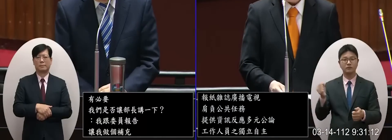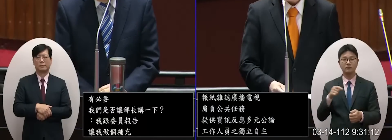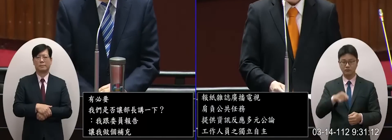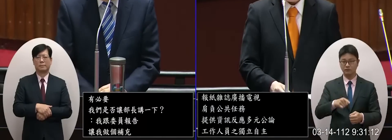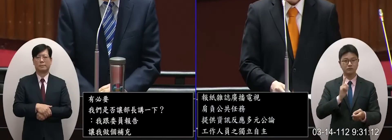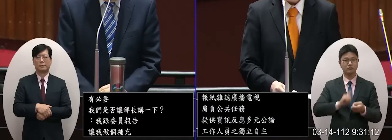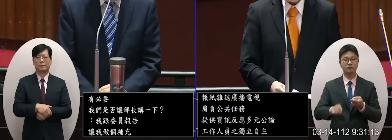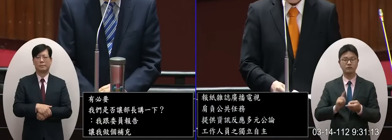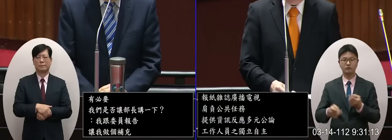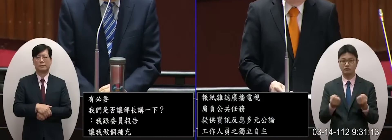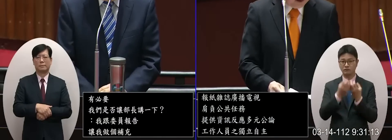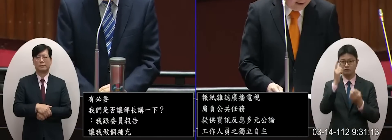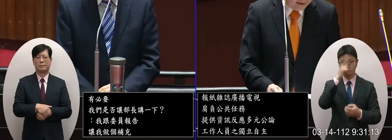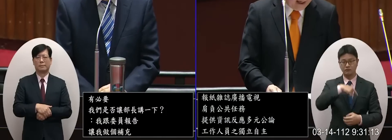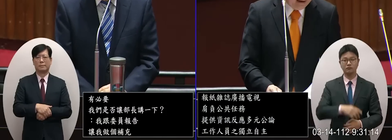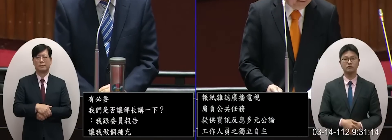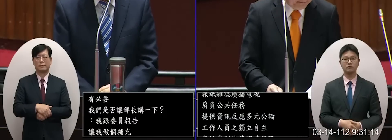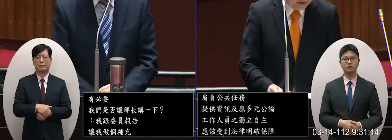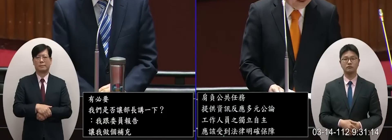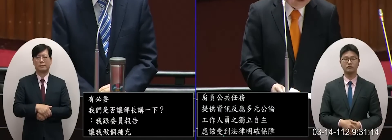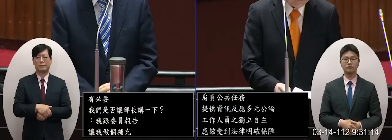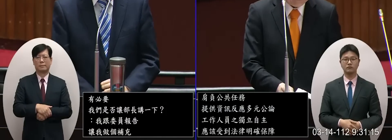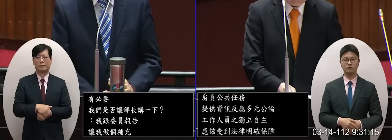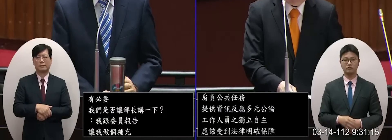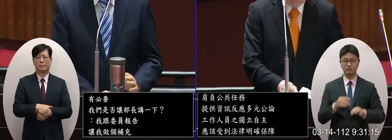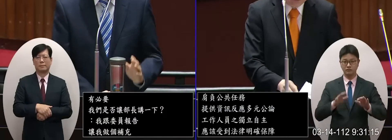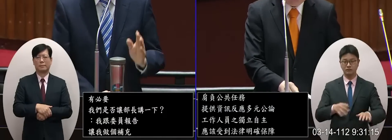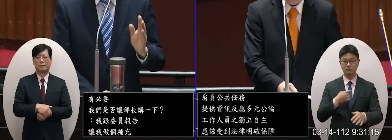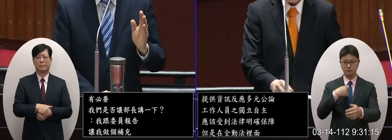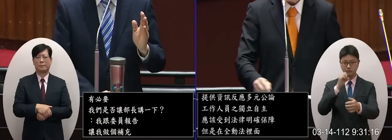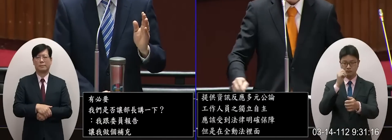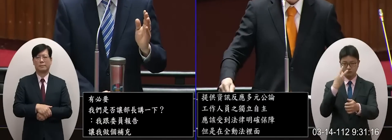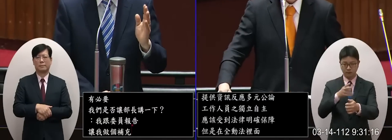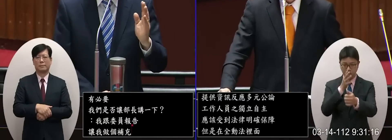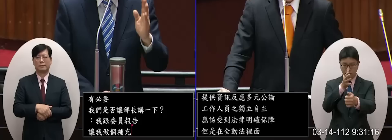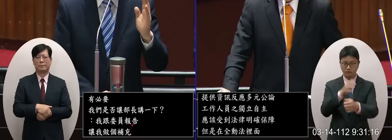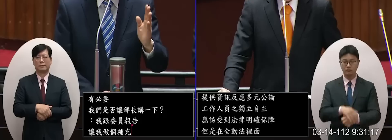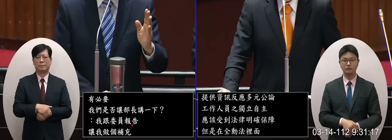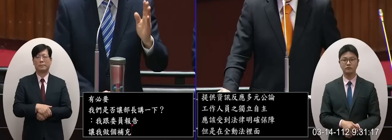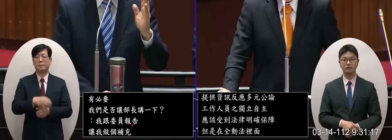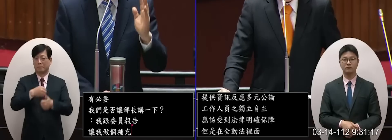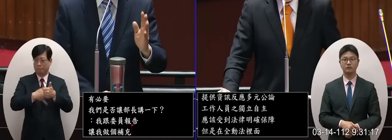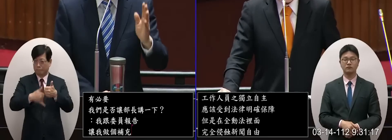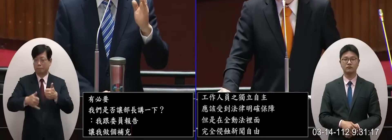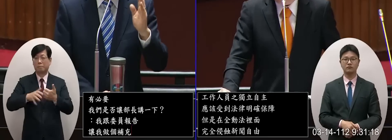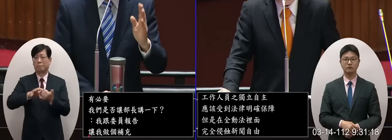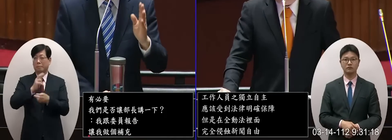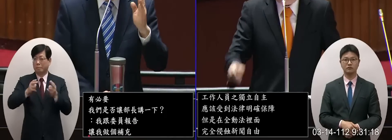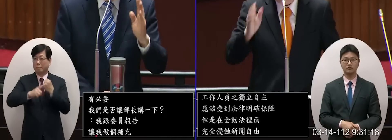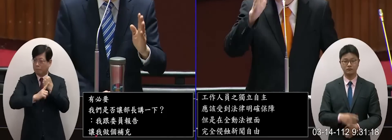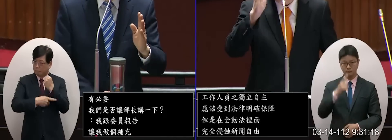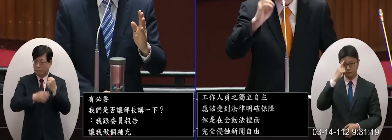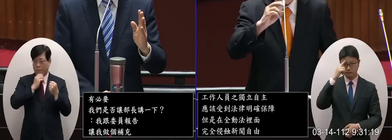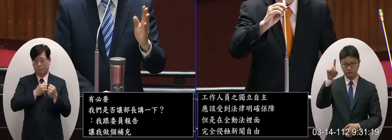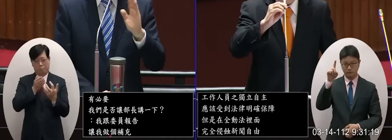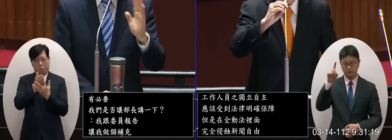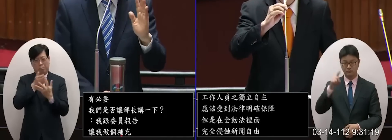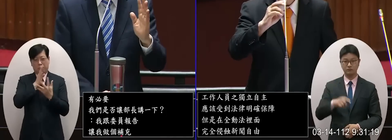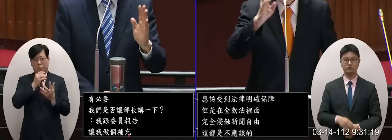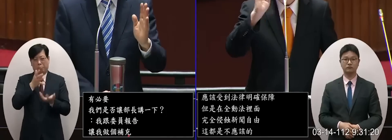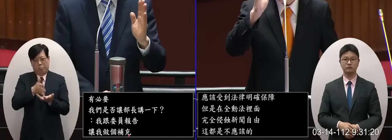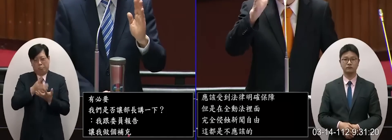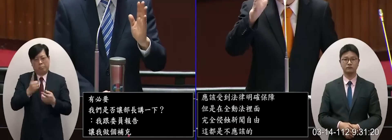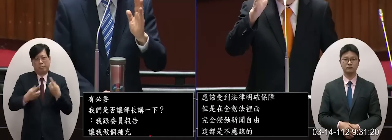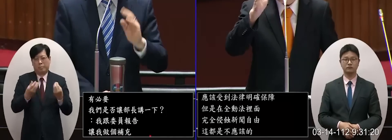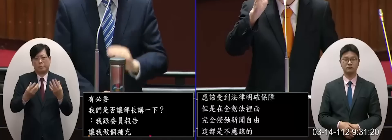不应该的。现在本席在这里再请教一下 委员，全动法没有要限制媒体， 明天呢、